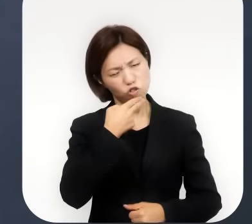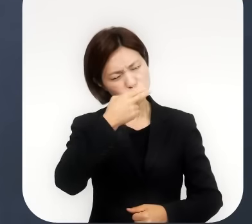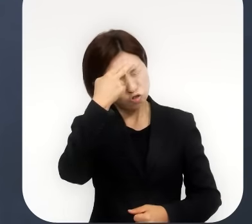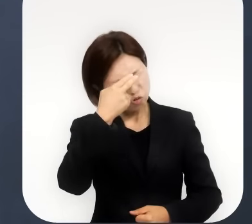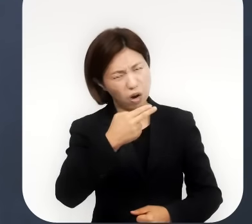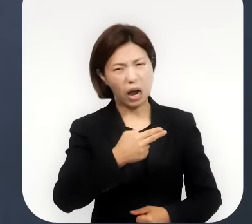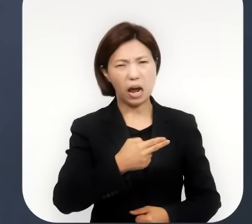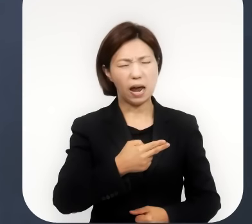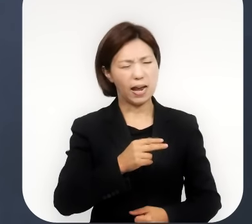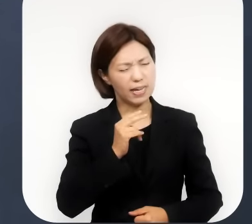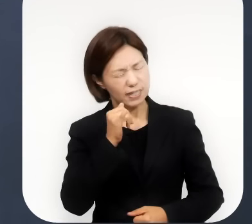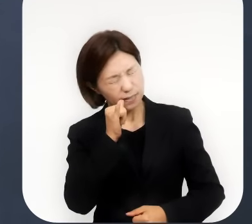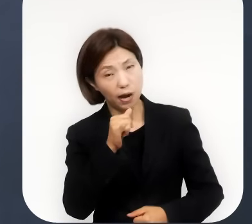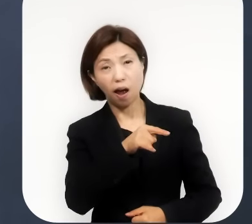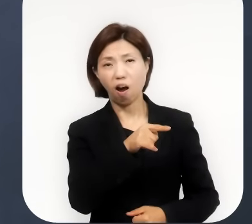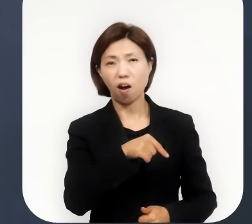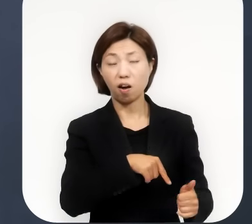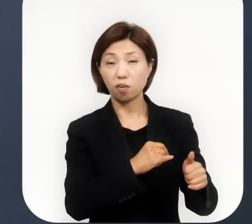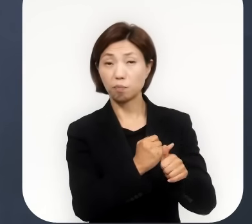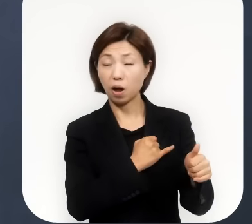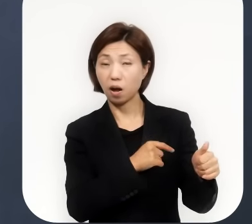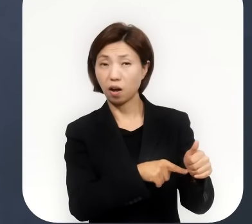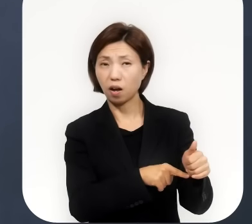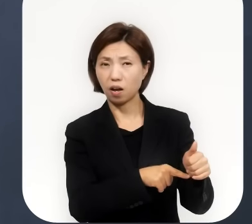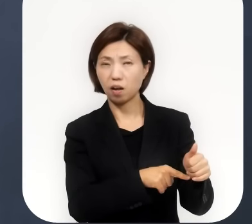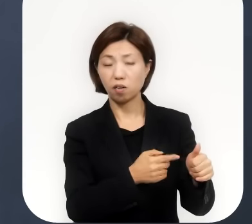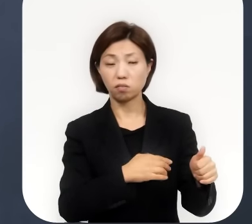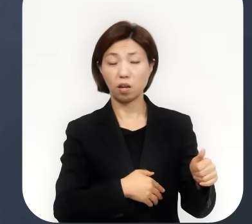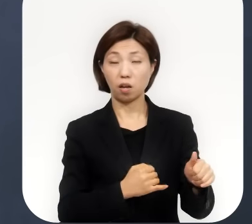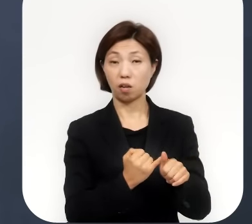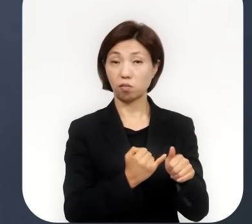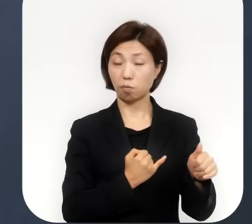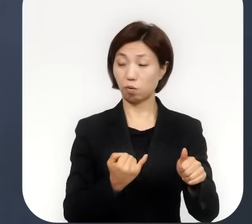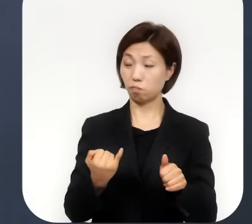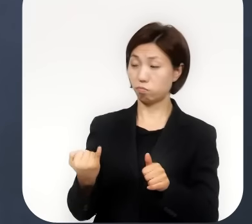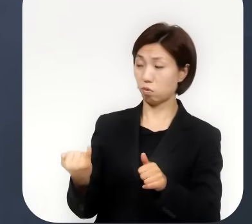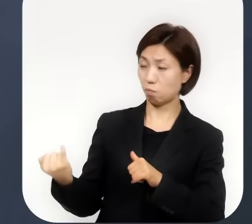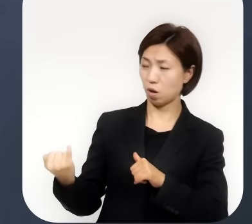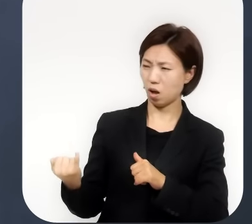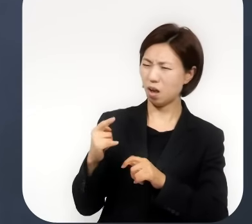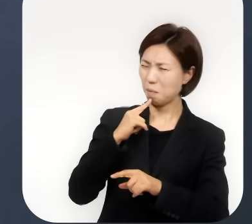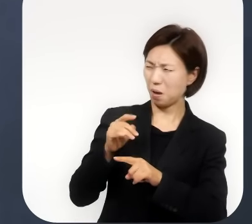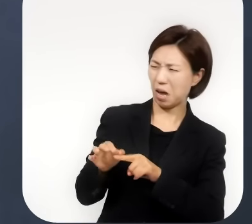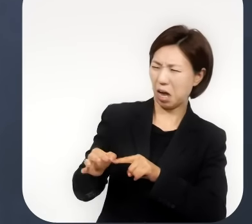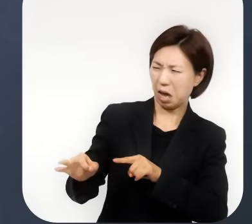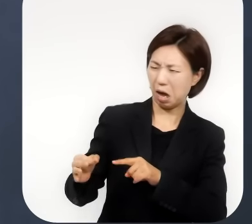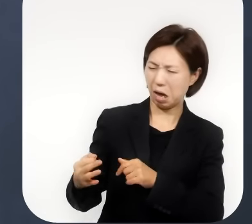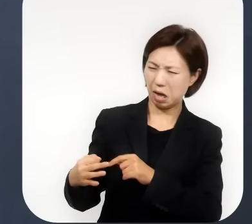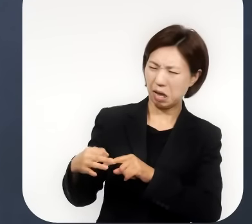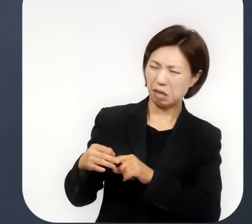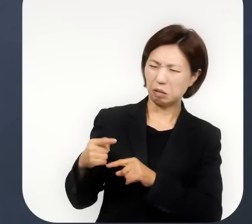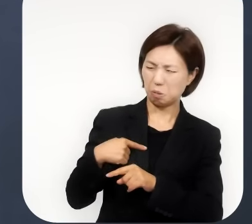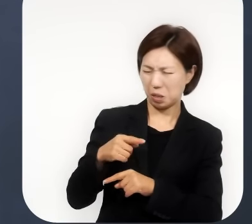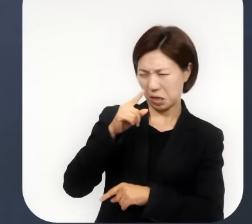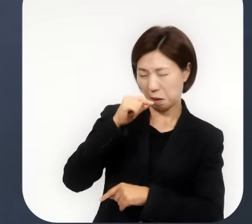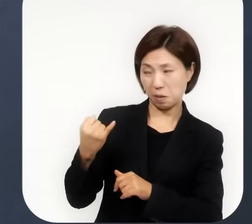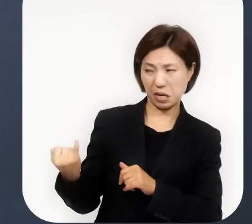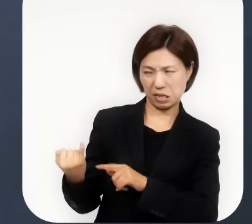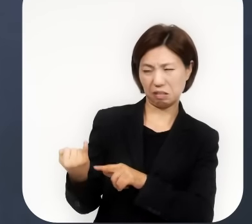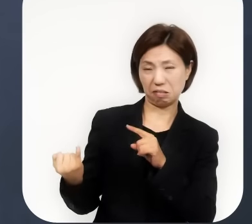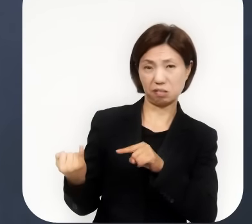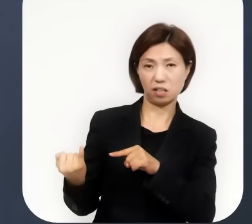뭐 술만 먹고 이런다 하지만은 남편 입장에서 볼 때는 자기가 잔소리가 많고